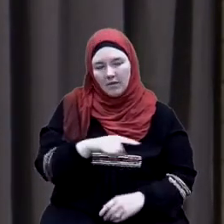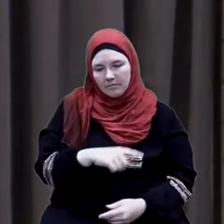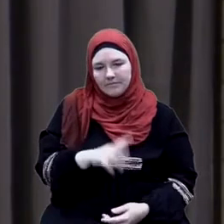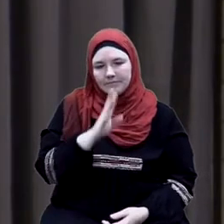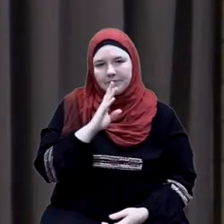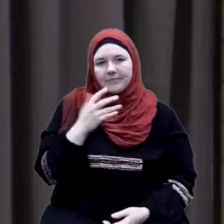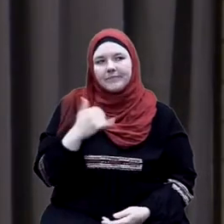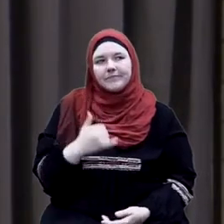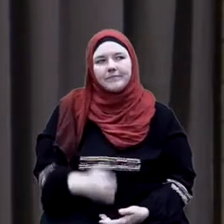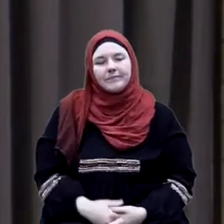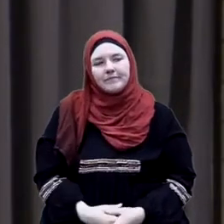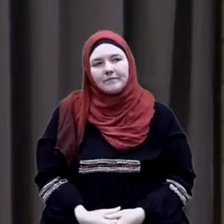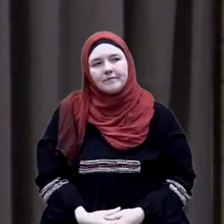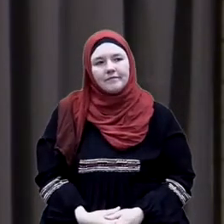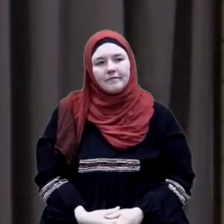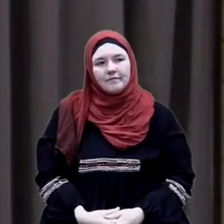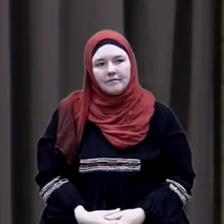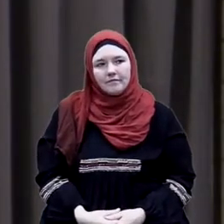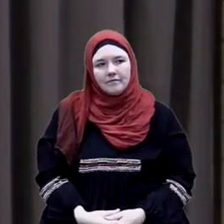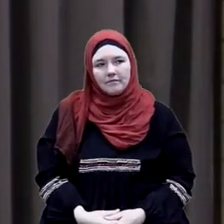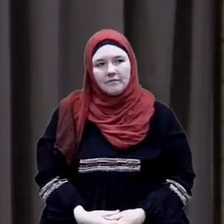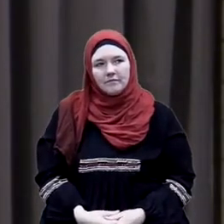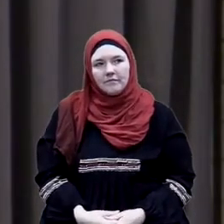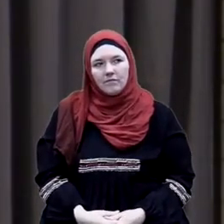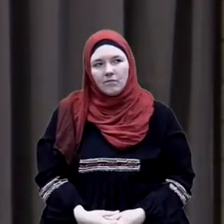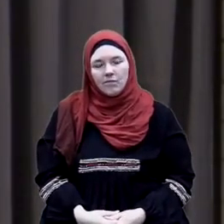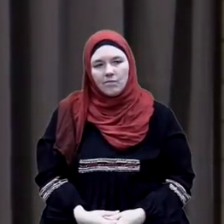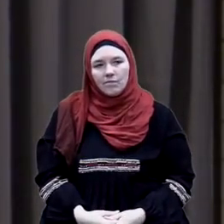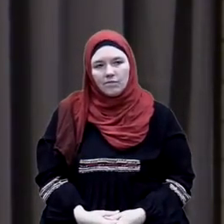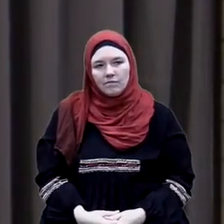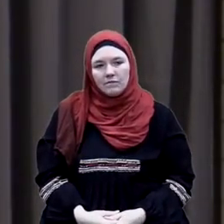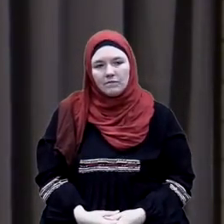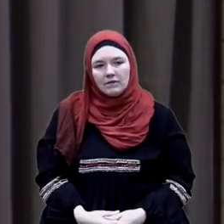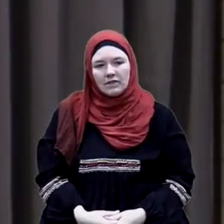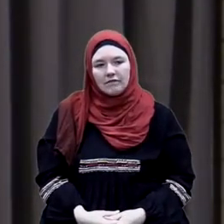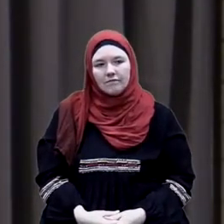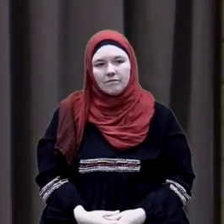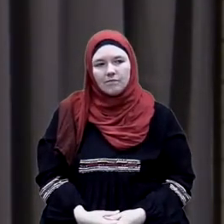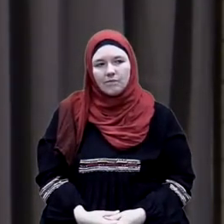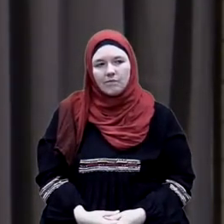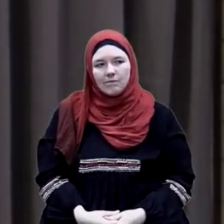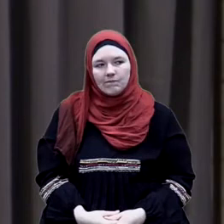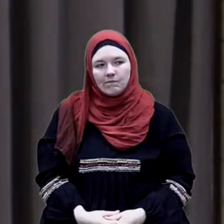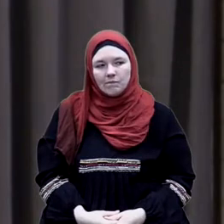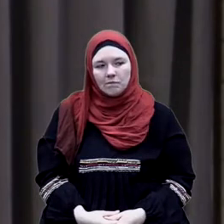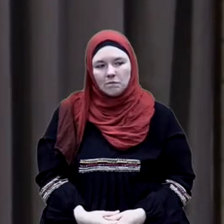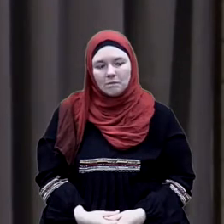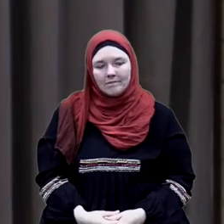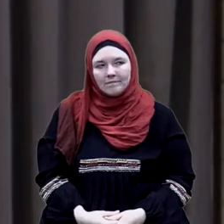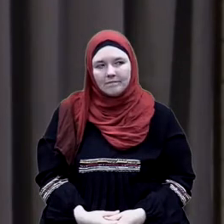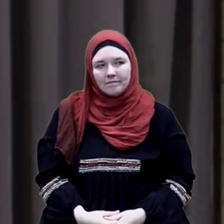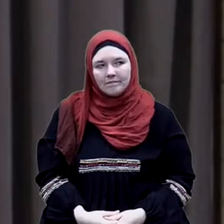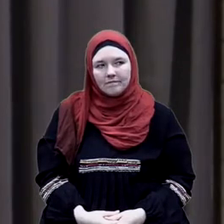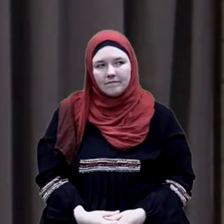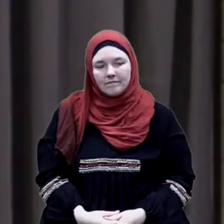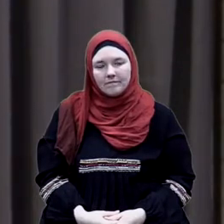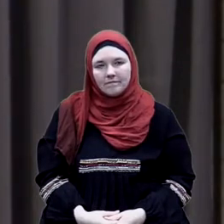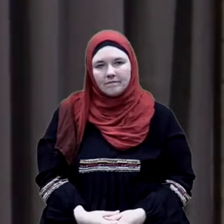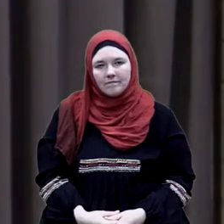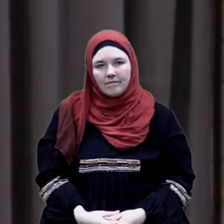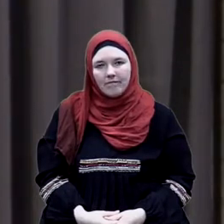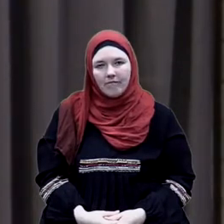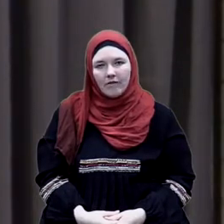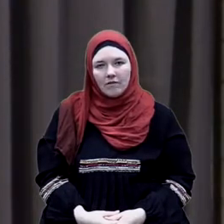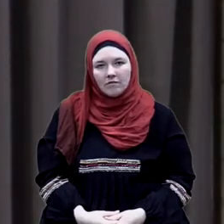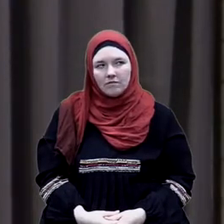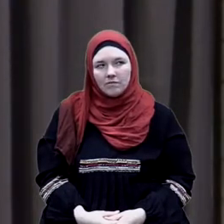آتَاكَ اللَّهُ الدَّارَ الْآخِرَةِ وَلَا تَنْسَ نَصِيبَكَ مِنَ الدُّنْيَا. Because نَصِيبَكَ